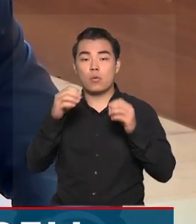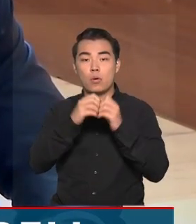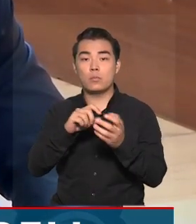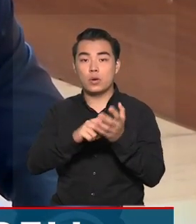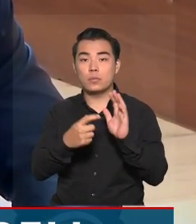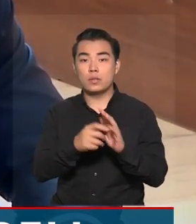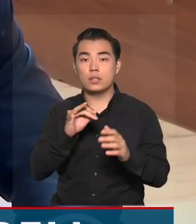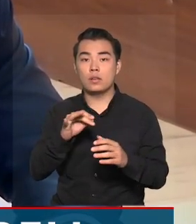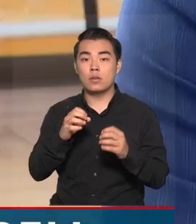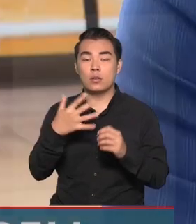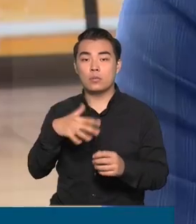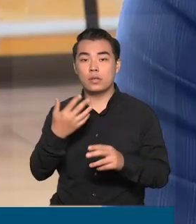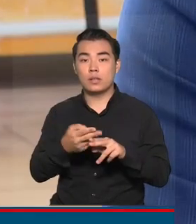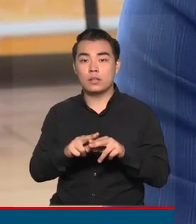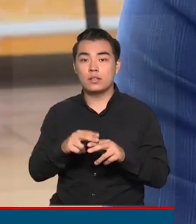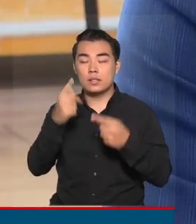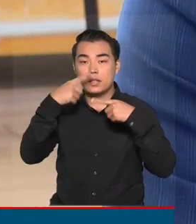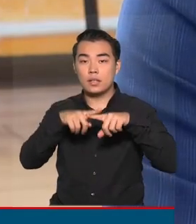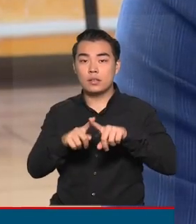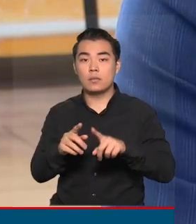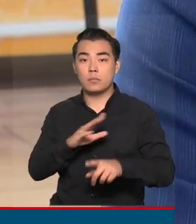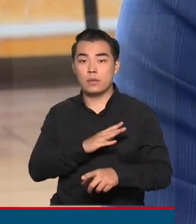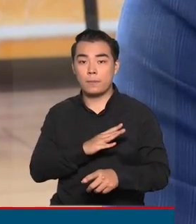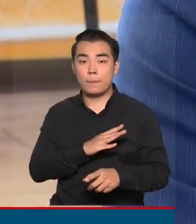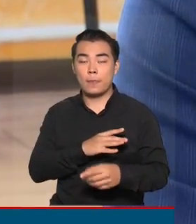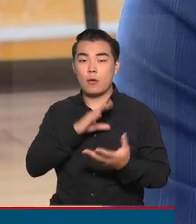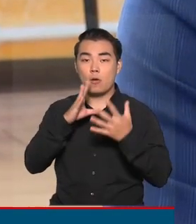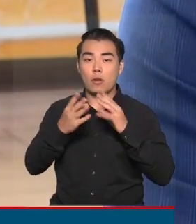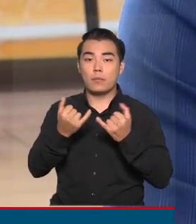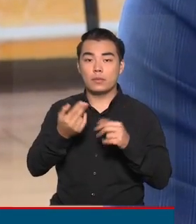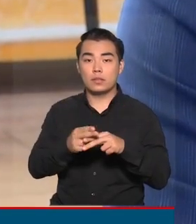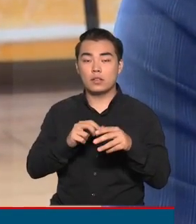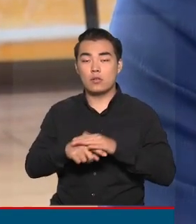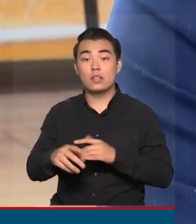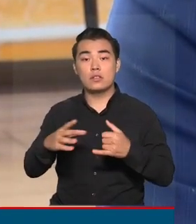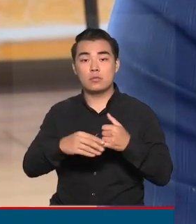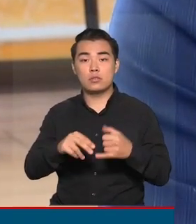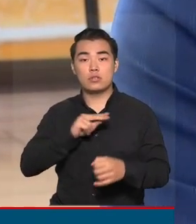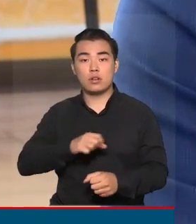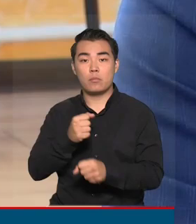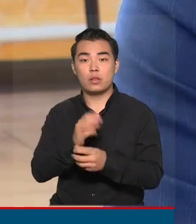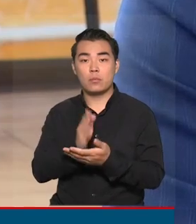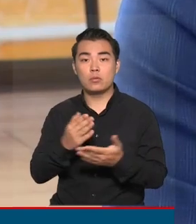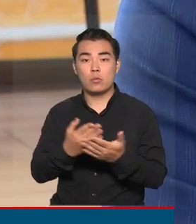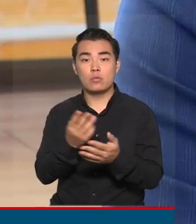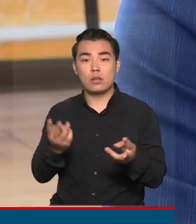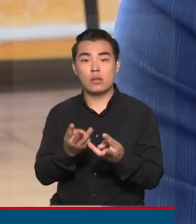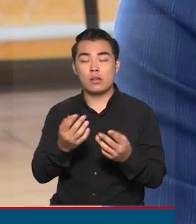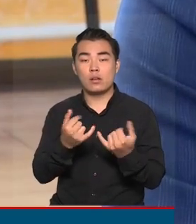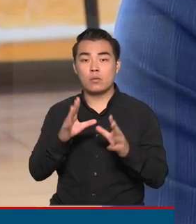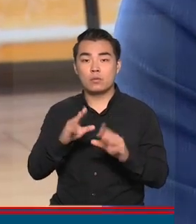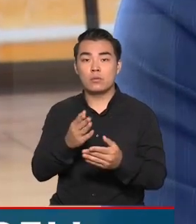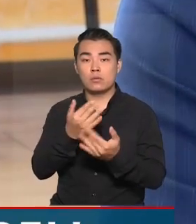55 таукен құтқарушы және 12 техника жұмылдырылды. Жұмыстар екі өндіру учаскесі аумағында жүргізілуде. Жаңа өрт ошақтары байқалмайды.